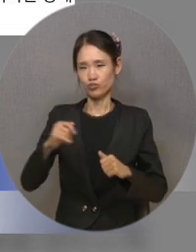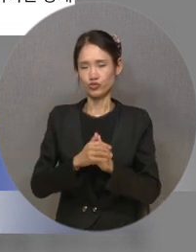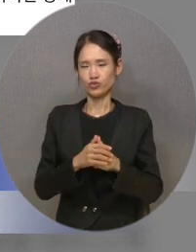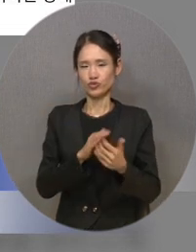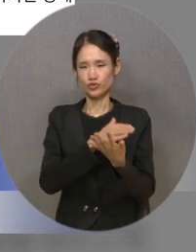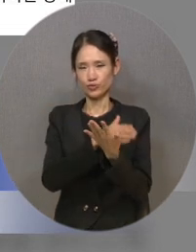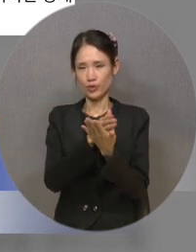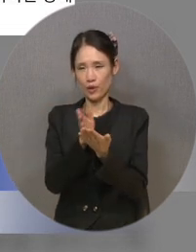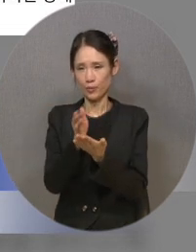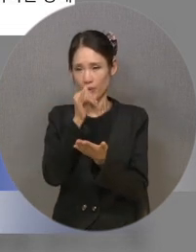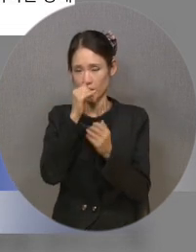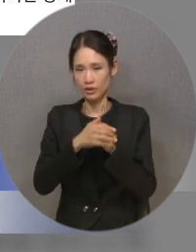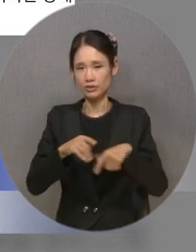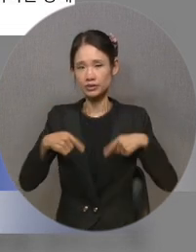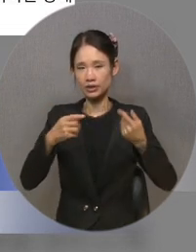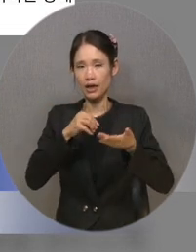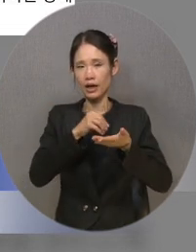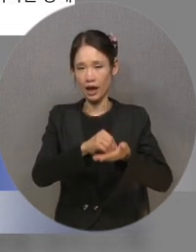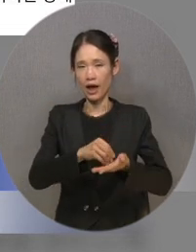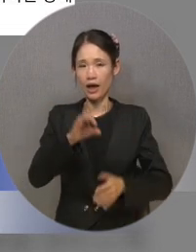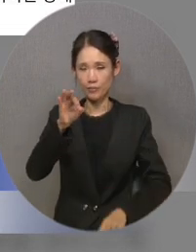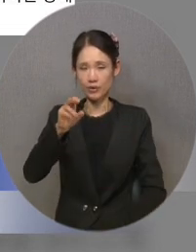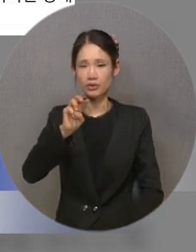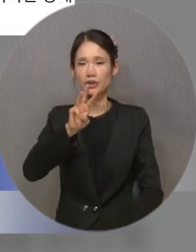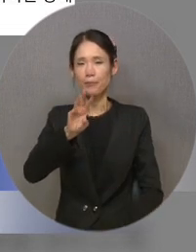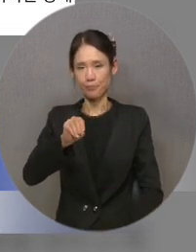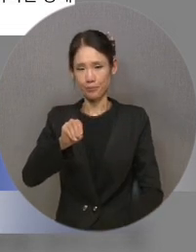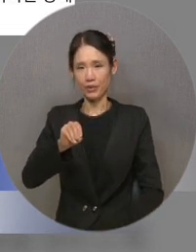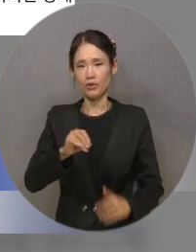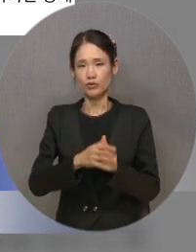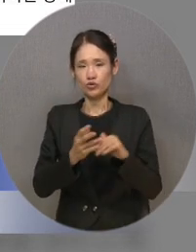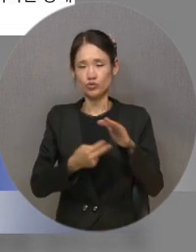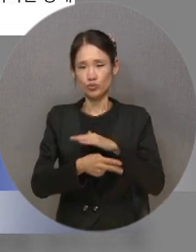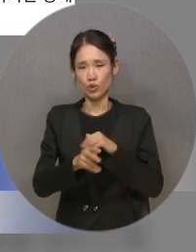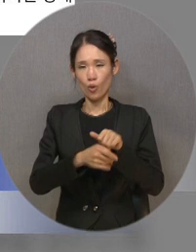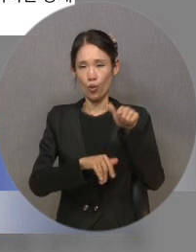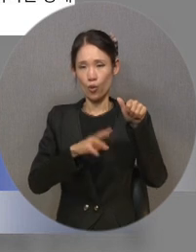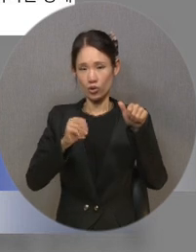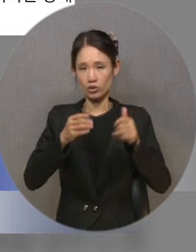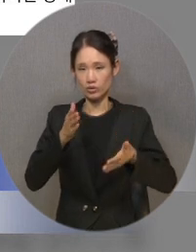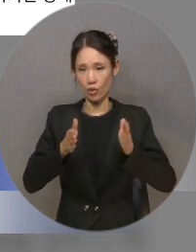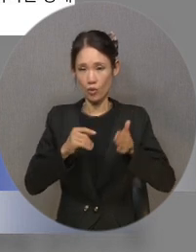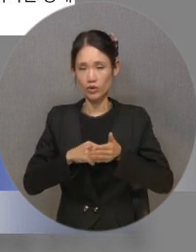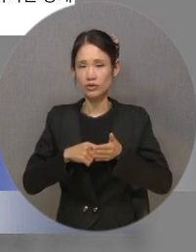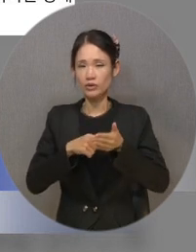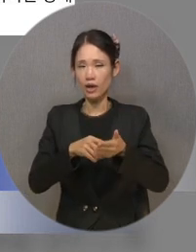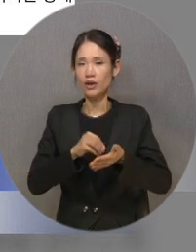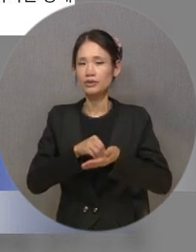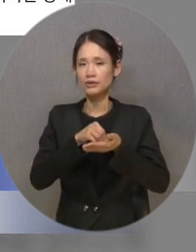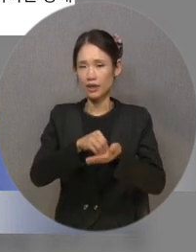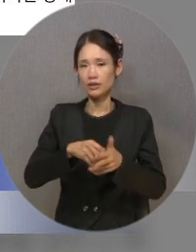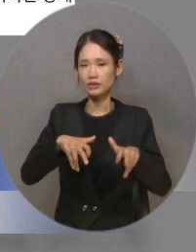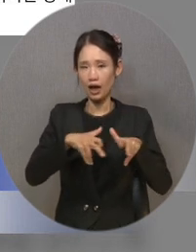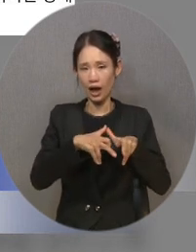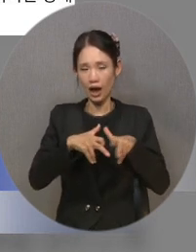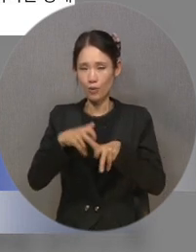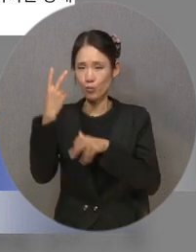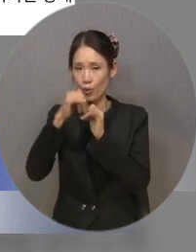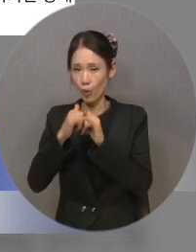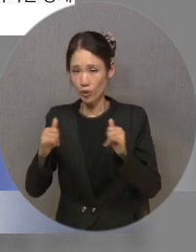코스입니다 참가비는 모두 3만원이긴 하나 슈퍼블로 5km 코스에 참가하는 장애인과 보호자